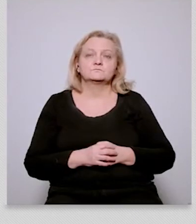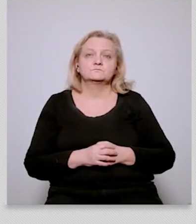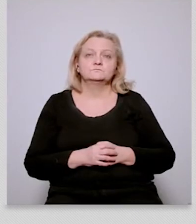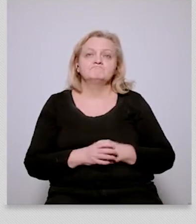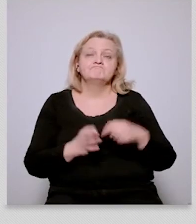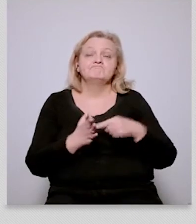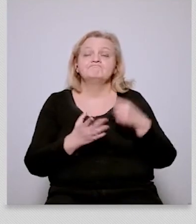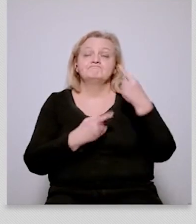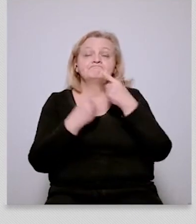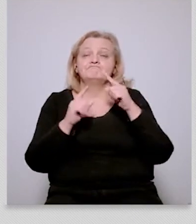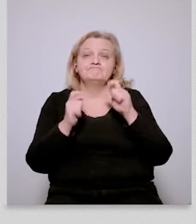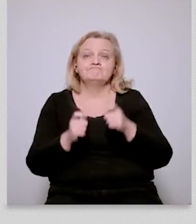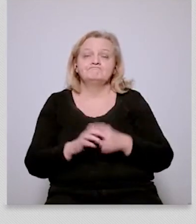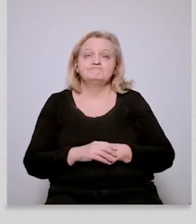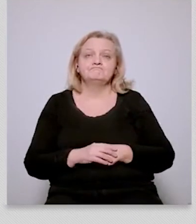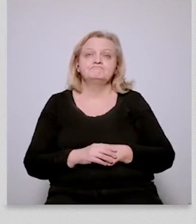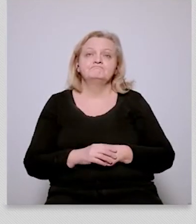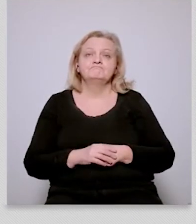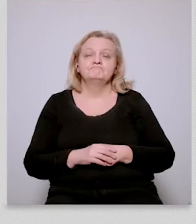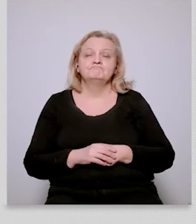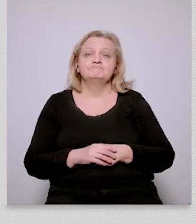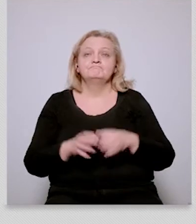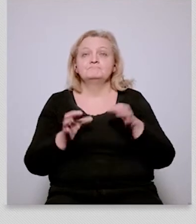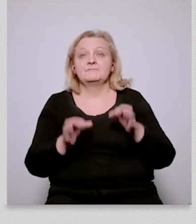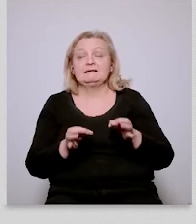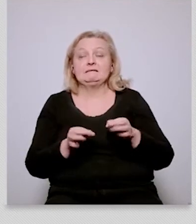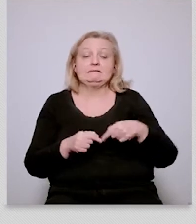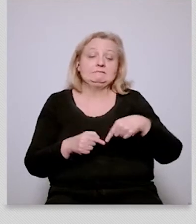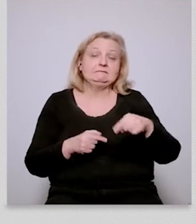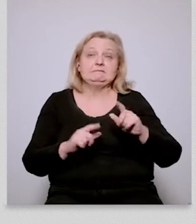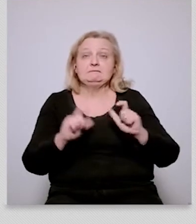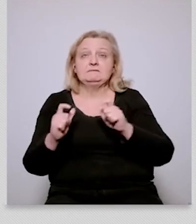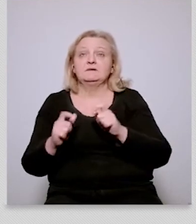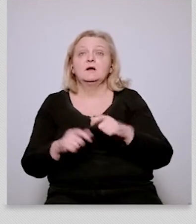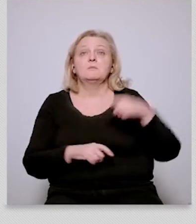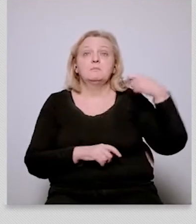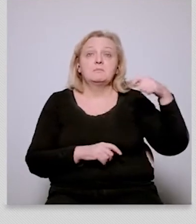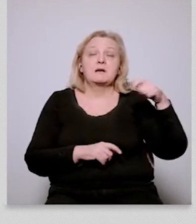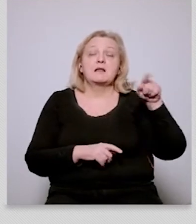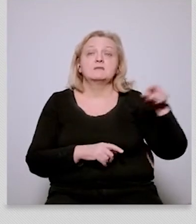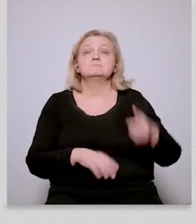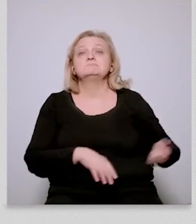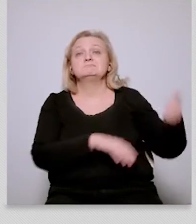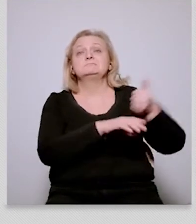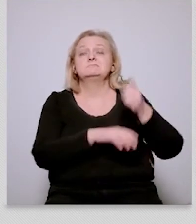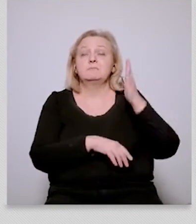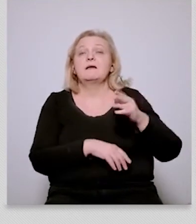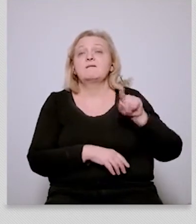biorąc pod uwagę coś się teraz będzie działo jeżeli chodzi o prezydencję międzynarodową przejęta przez Francję